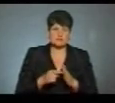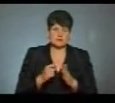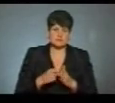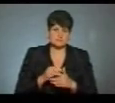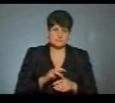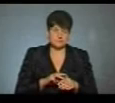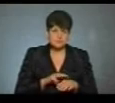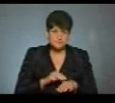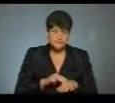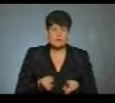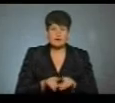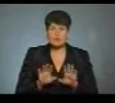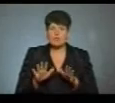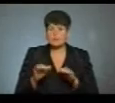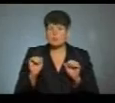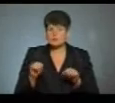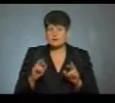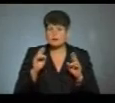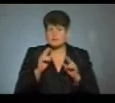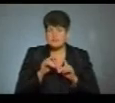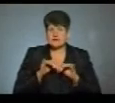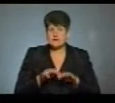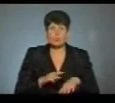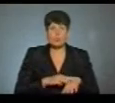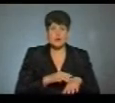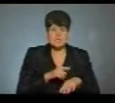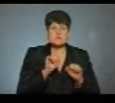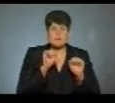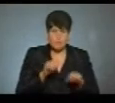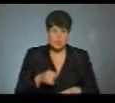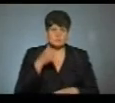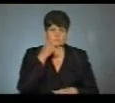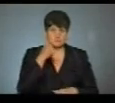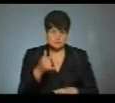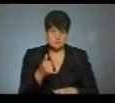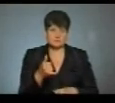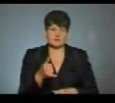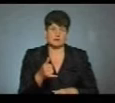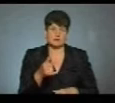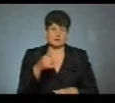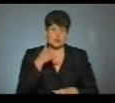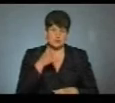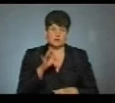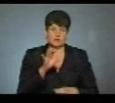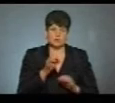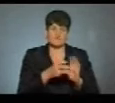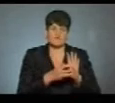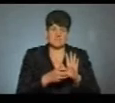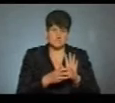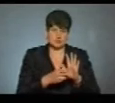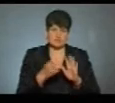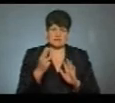органів. Також про випадки можливих неправомірних дій поліції можна повідомити на гарячу лінію Асоціації